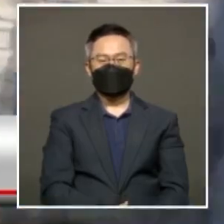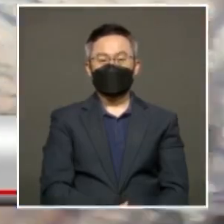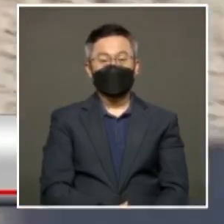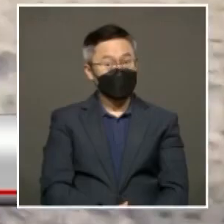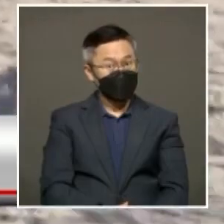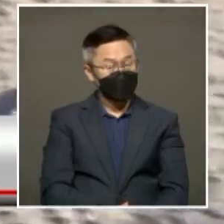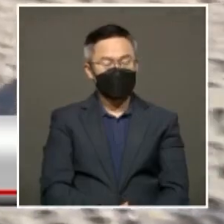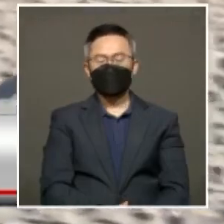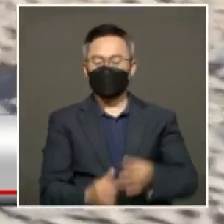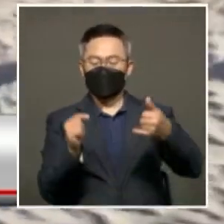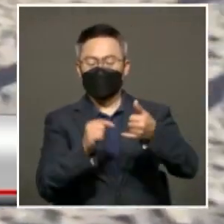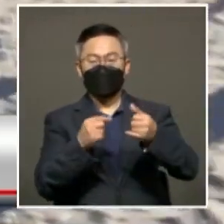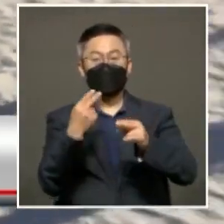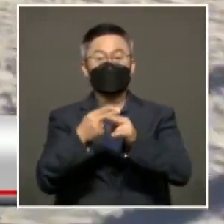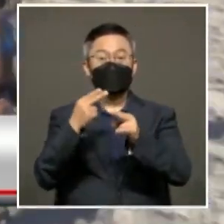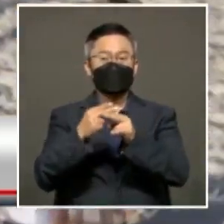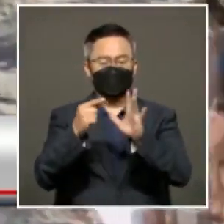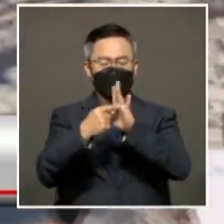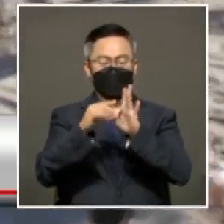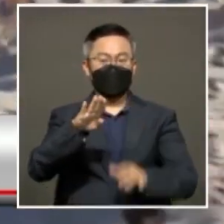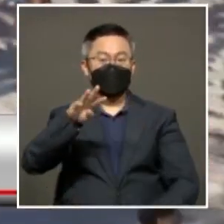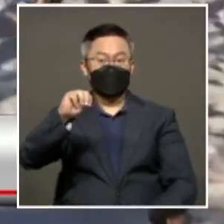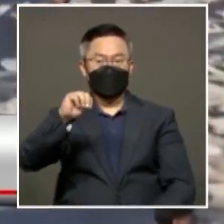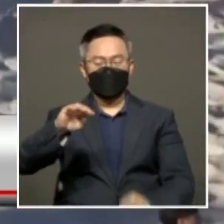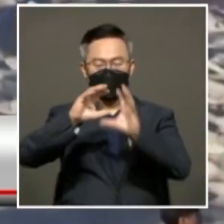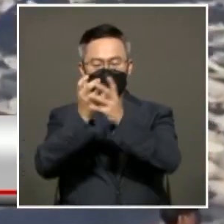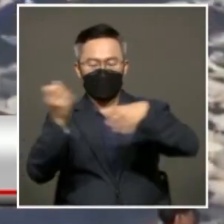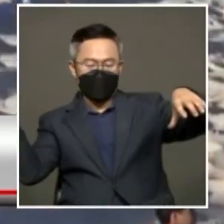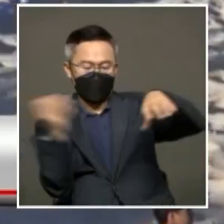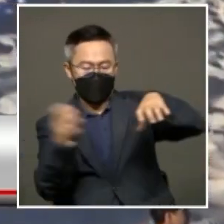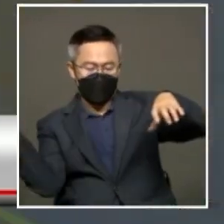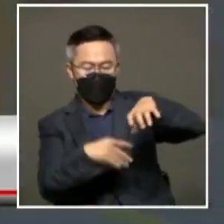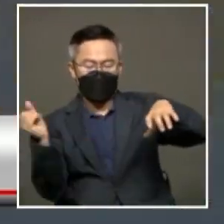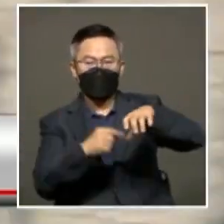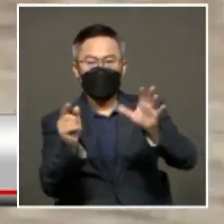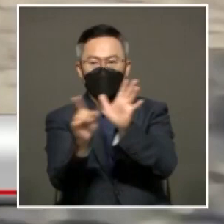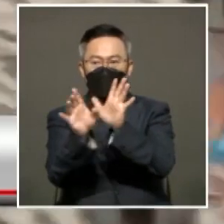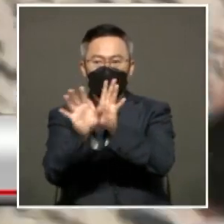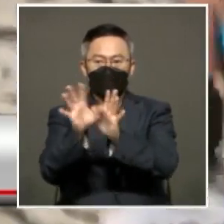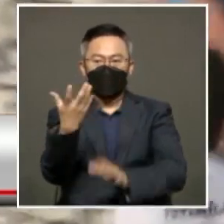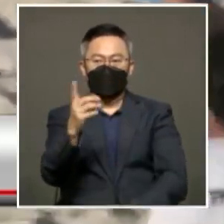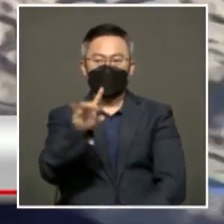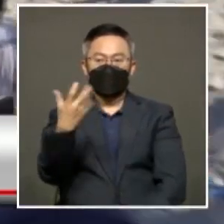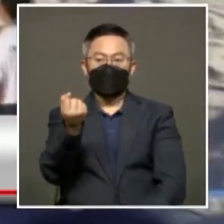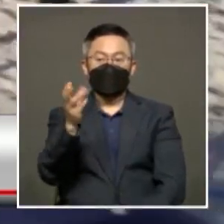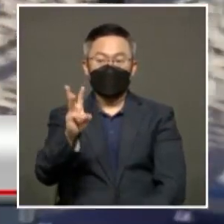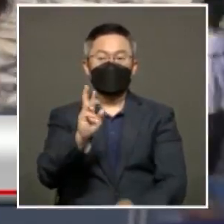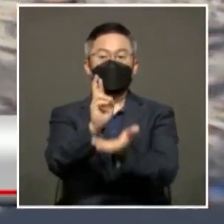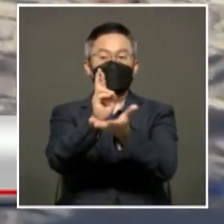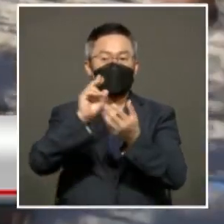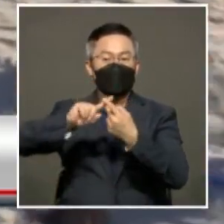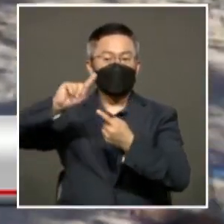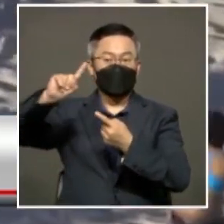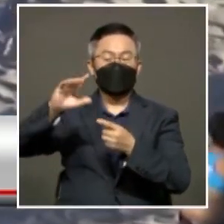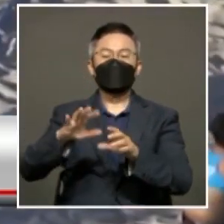หลังจากสร้างชื่อด้วยการถล่มประตูคู่แข่งไปถึง116คะแนนจนคว้ารางวัลท็อปสกอร์ในศึกแฮนด์บอลเยาวชนชายหาดชิงแชมป์โลก